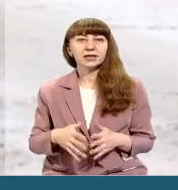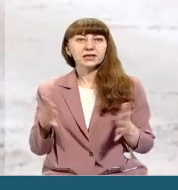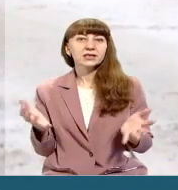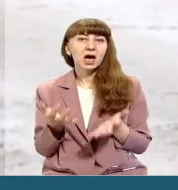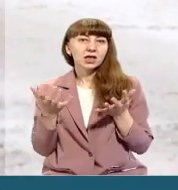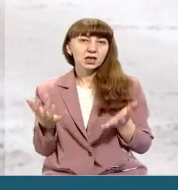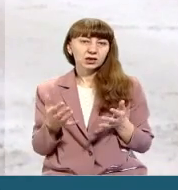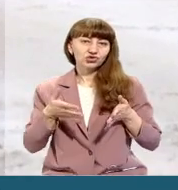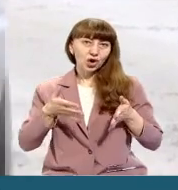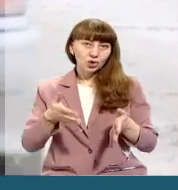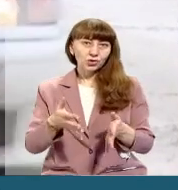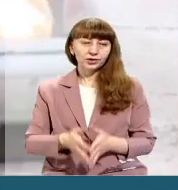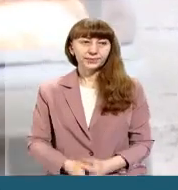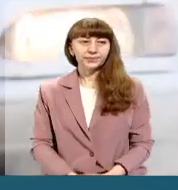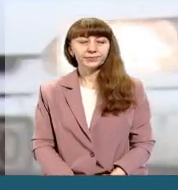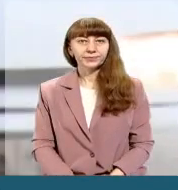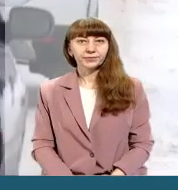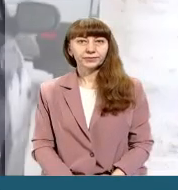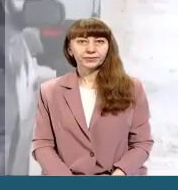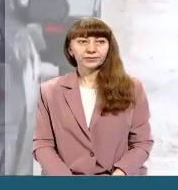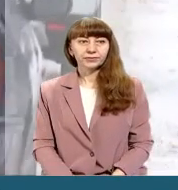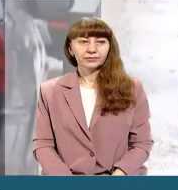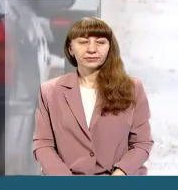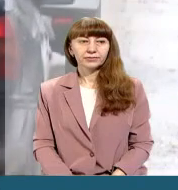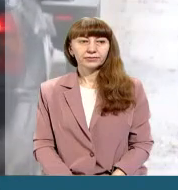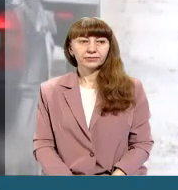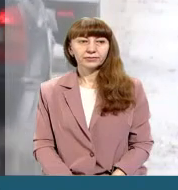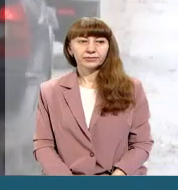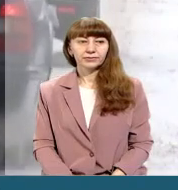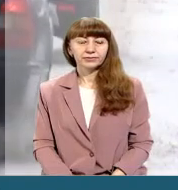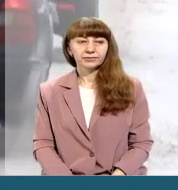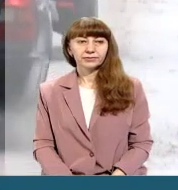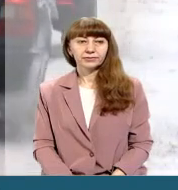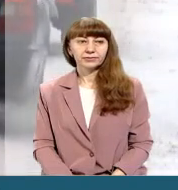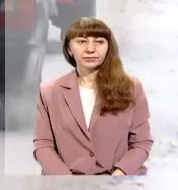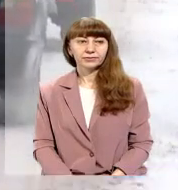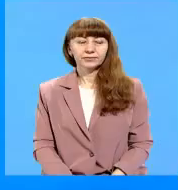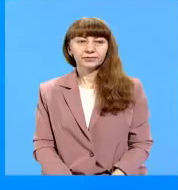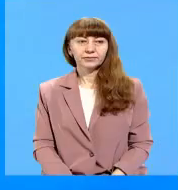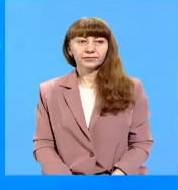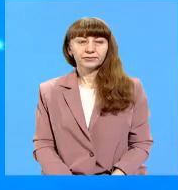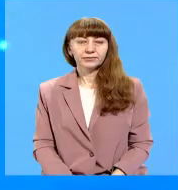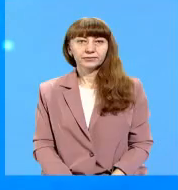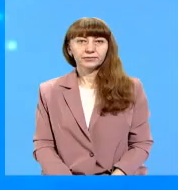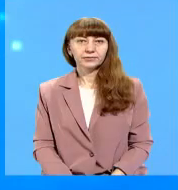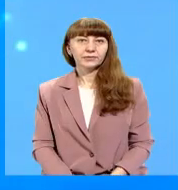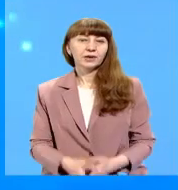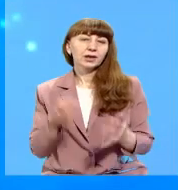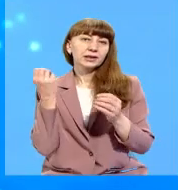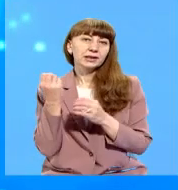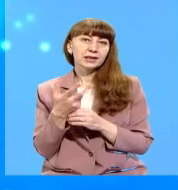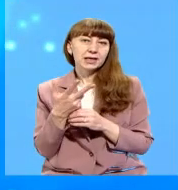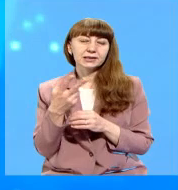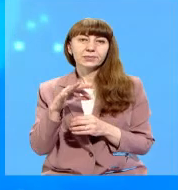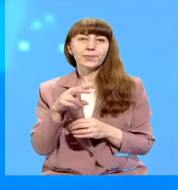дорожное покрытие региона любовь опч Олег Сытник телеканал Костанай около 13